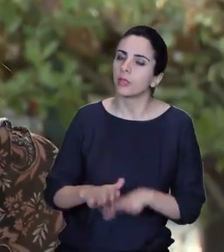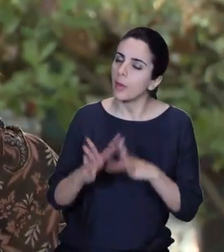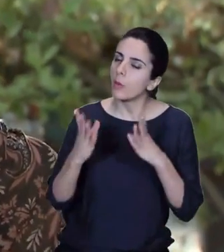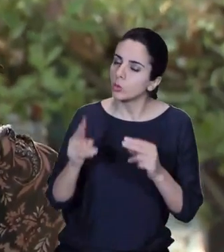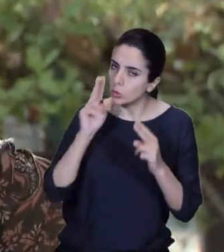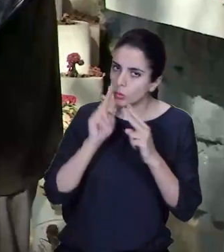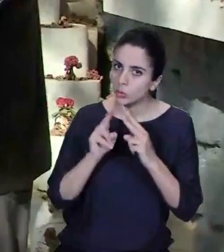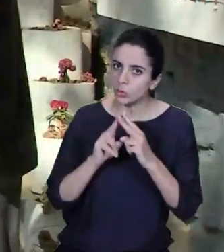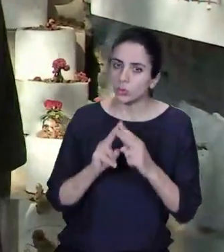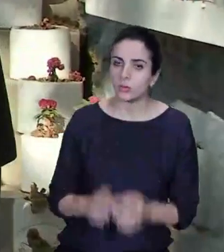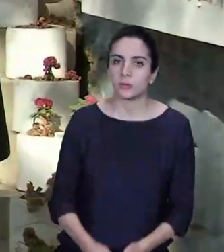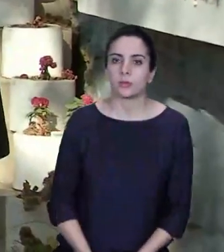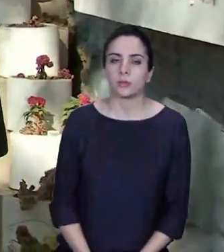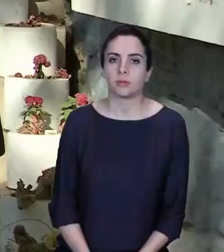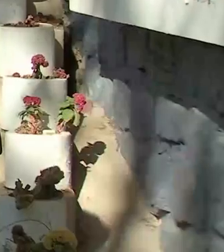Tamam, görüşürüz.